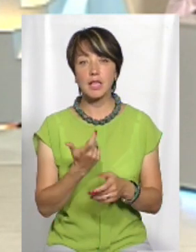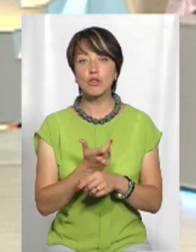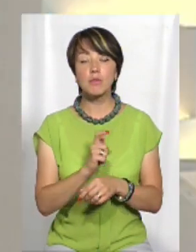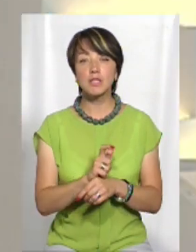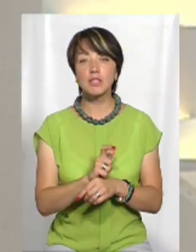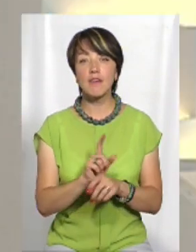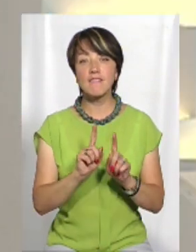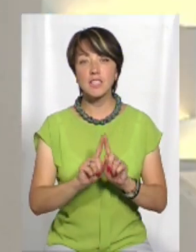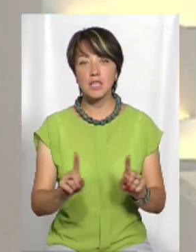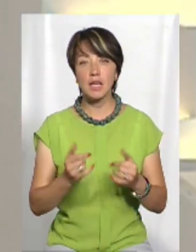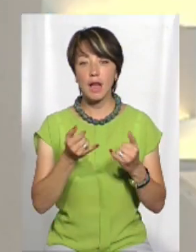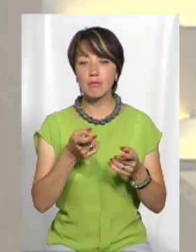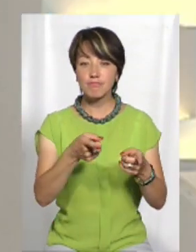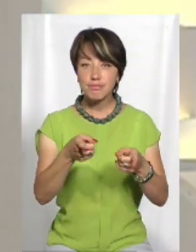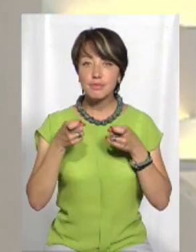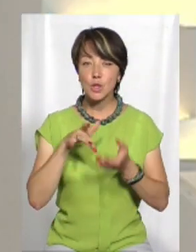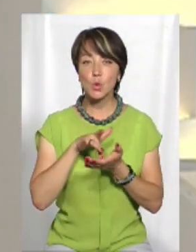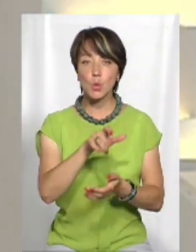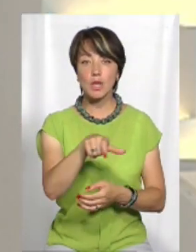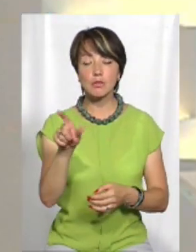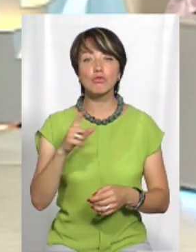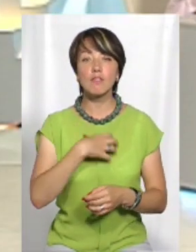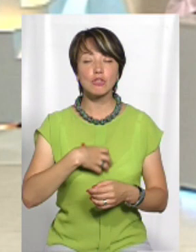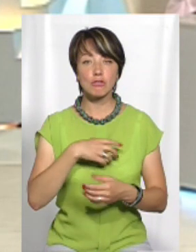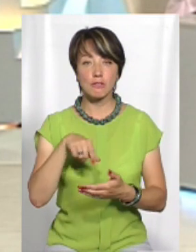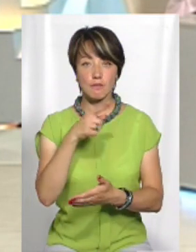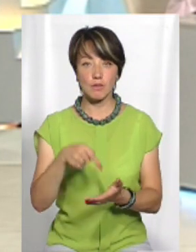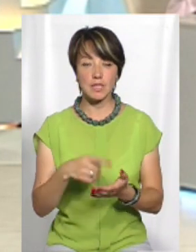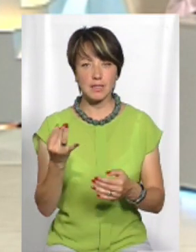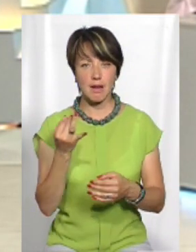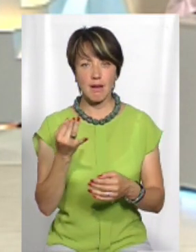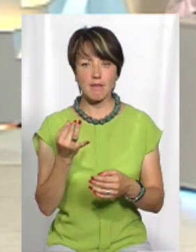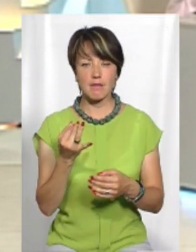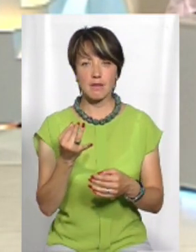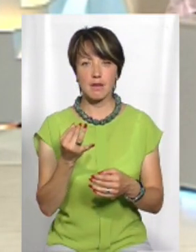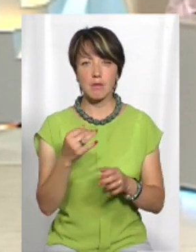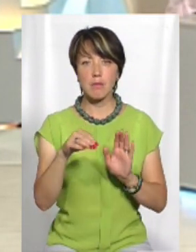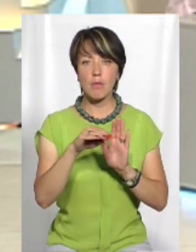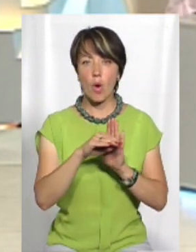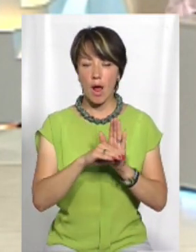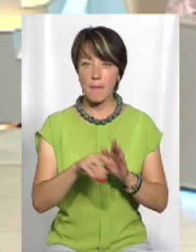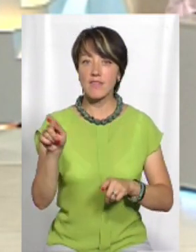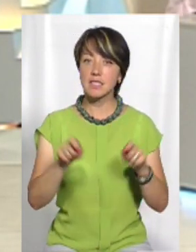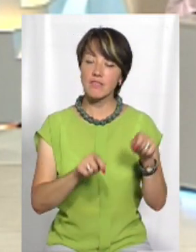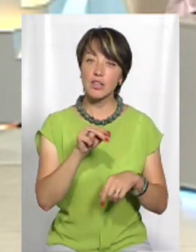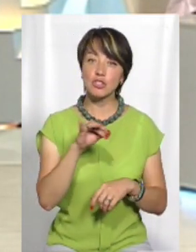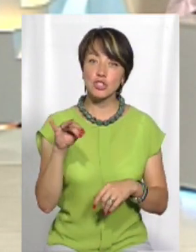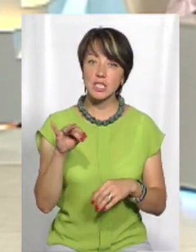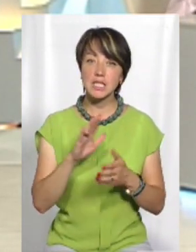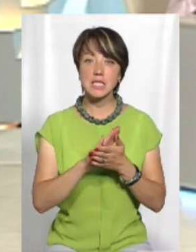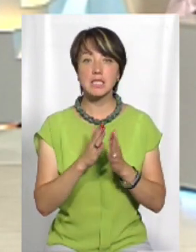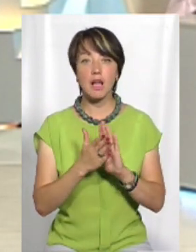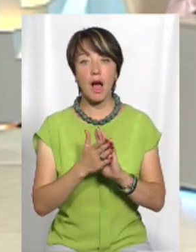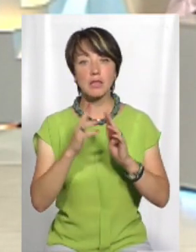що більш визначальне для приваблення туристів до Меджибожа? Оце цікава така змістовна програма фестивалю, чи от